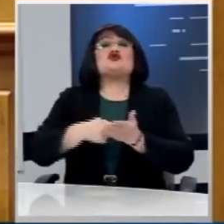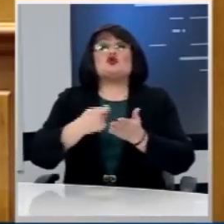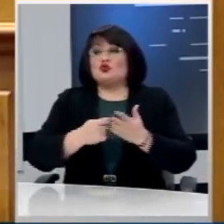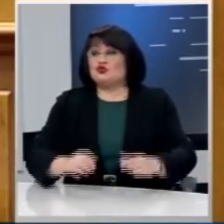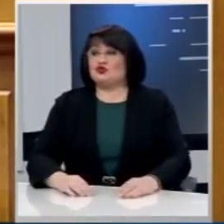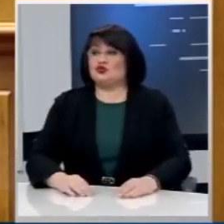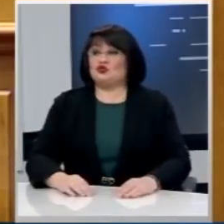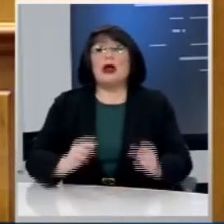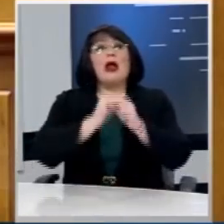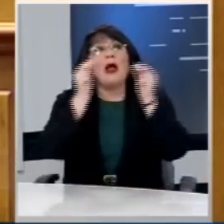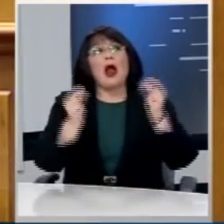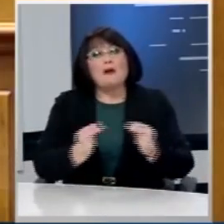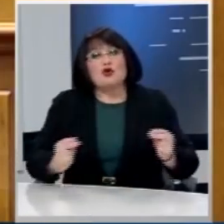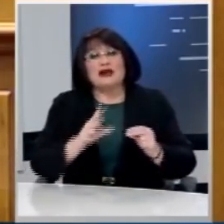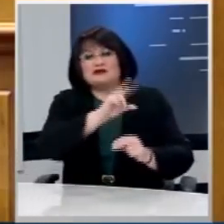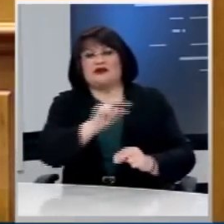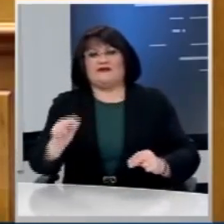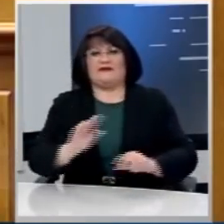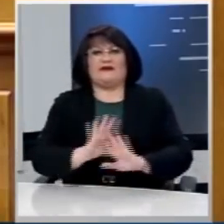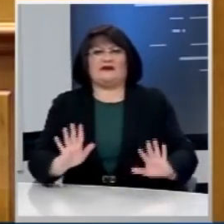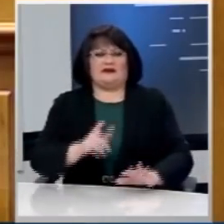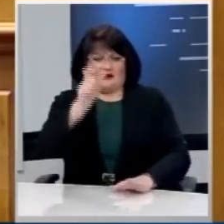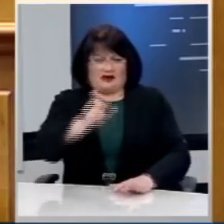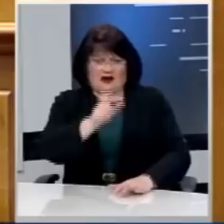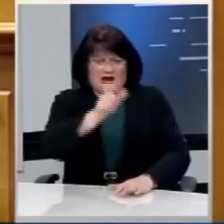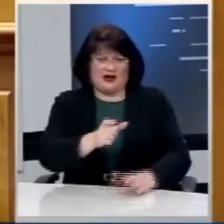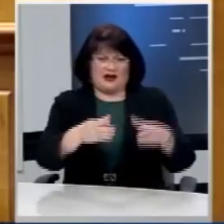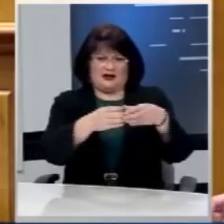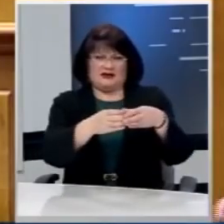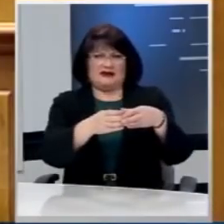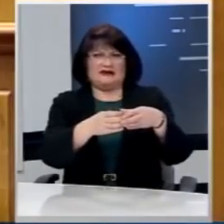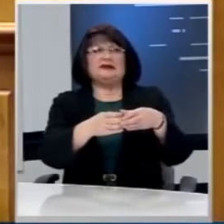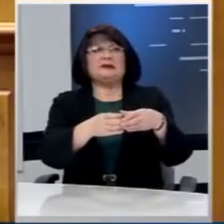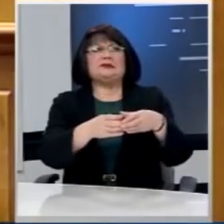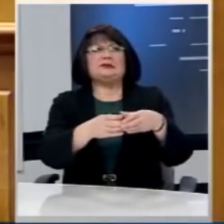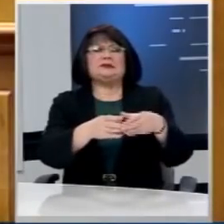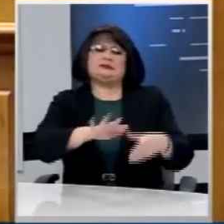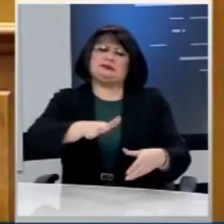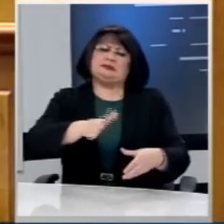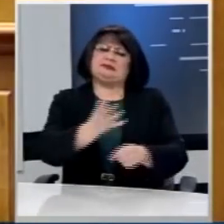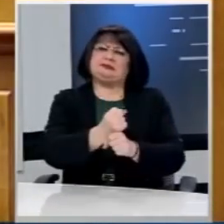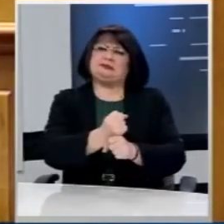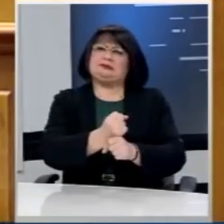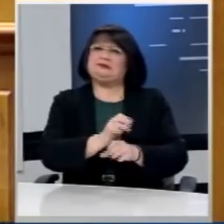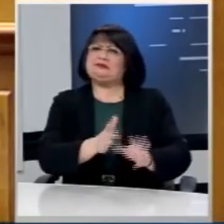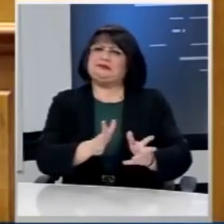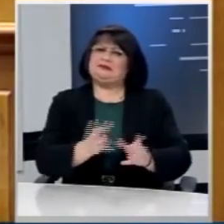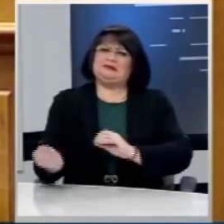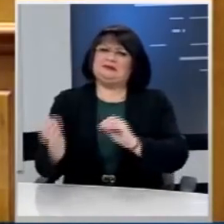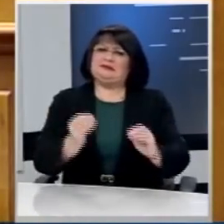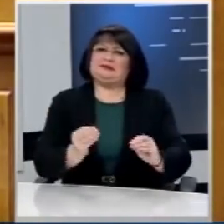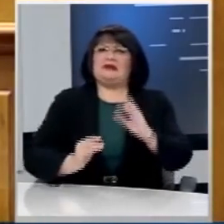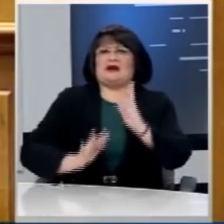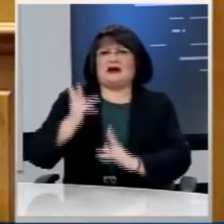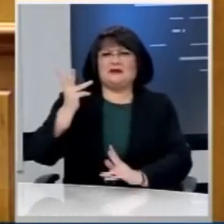το συμπέρασμα είναι ίδιο. Είστε σχετικά επιτυχημένοι στο να φέρετε